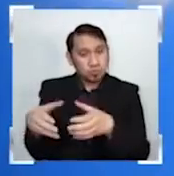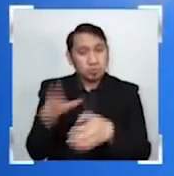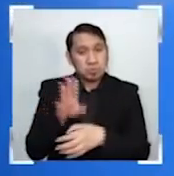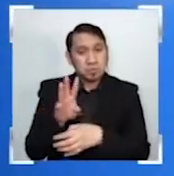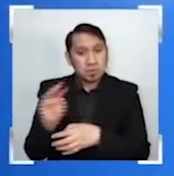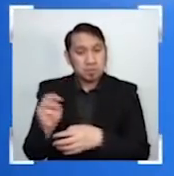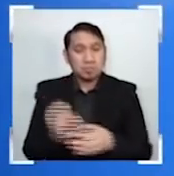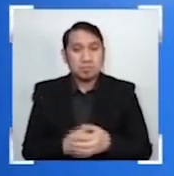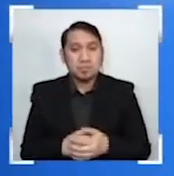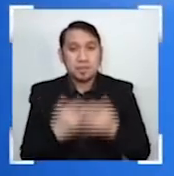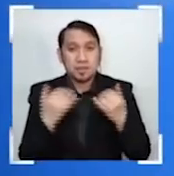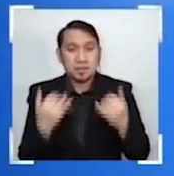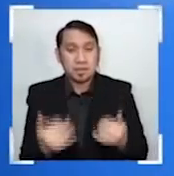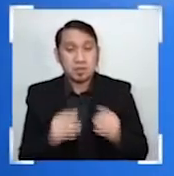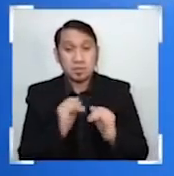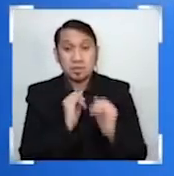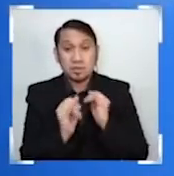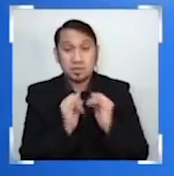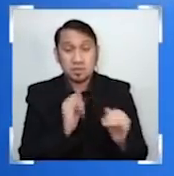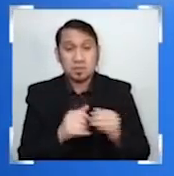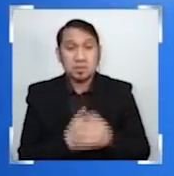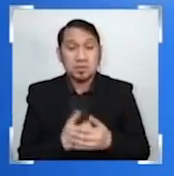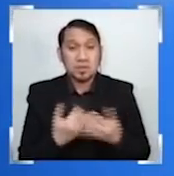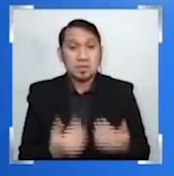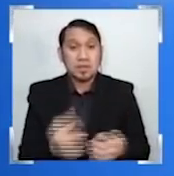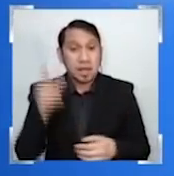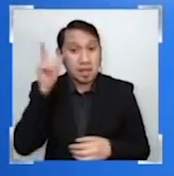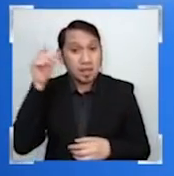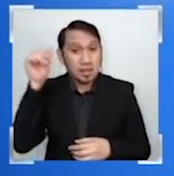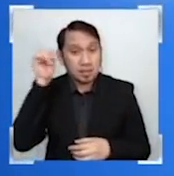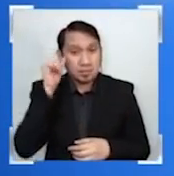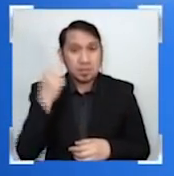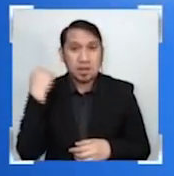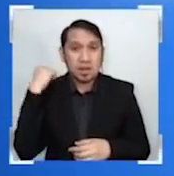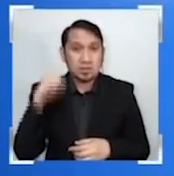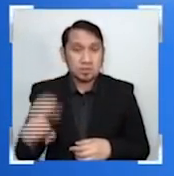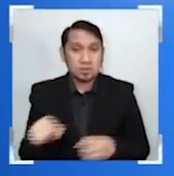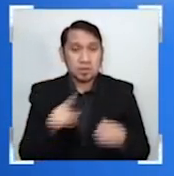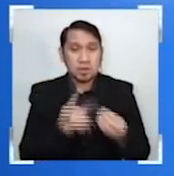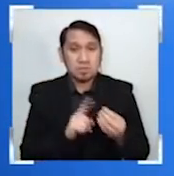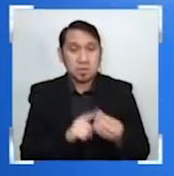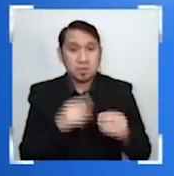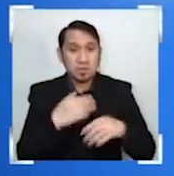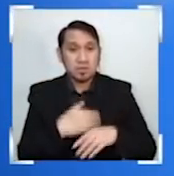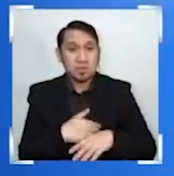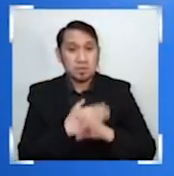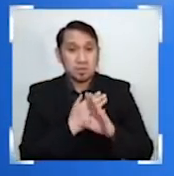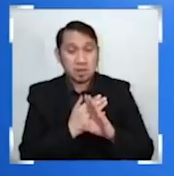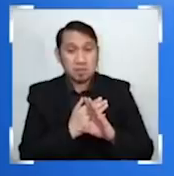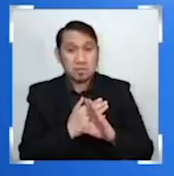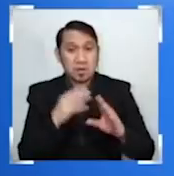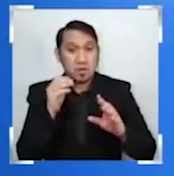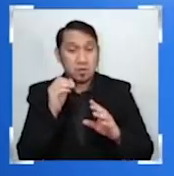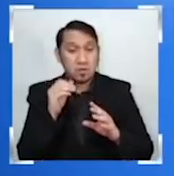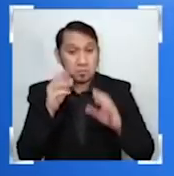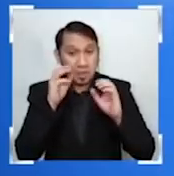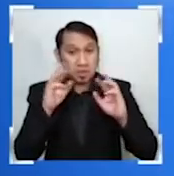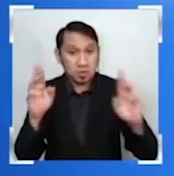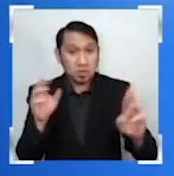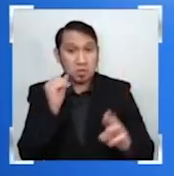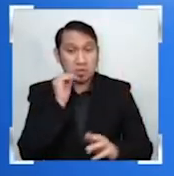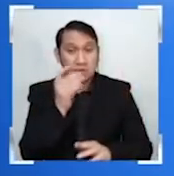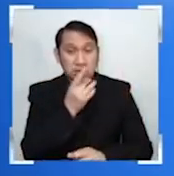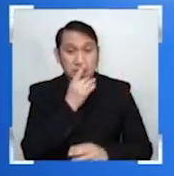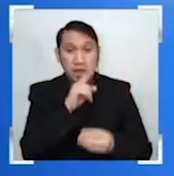Sa isang pahayag, tinutulan ni Atienza ang mungkahi ni Davao City Mayor Sara Duterte para sa mandatory military